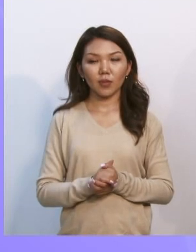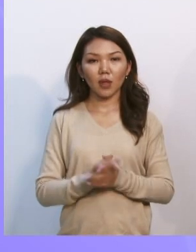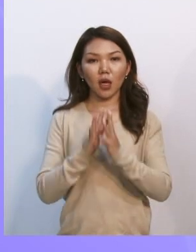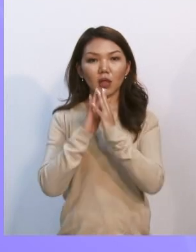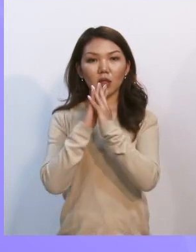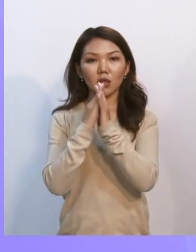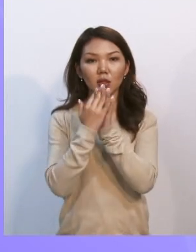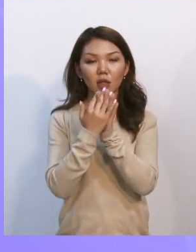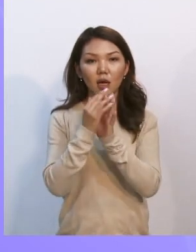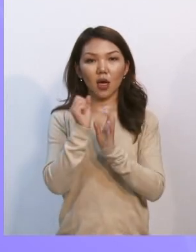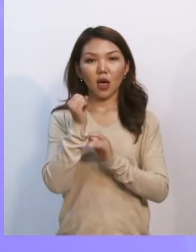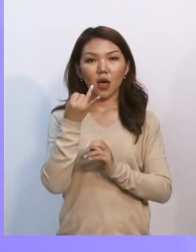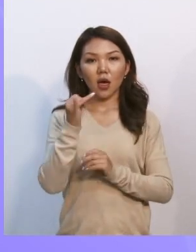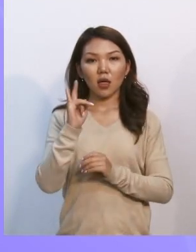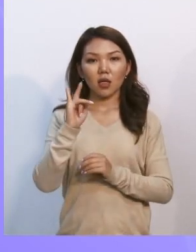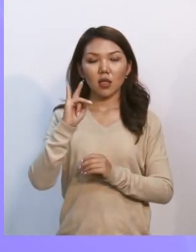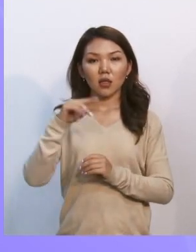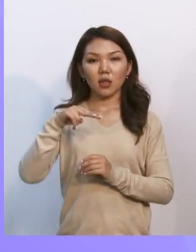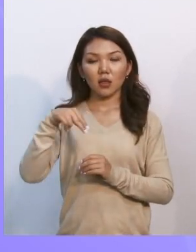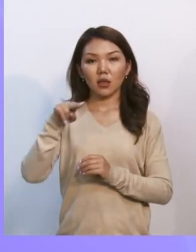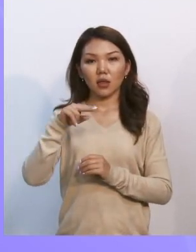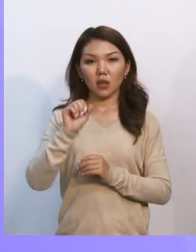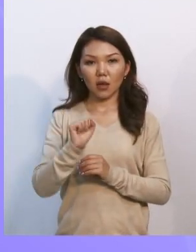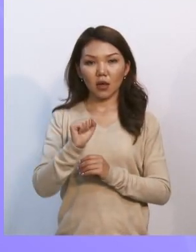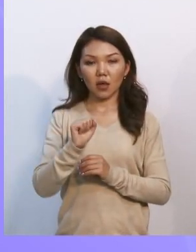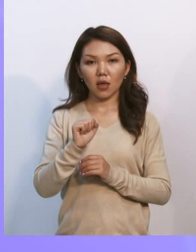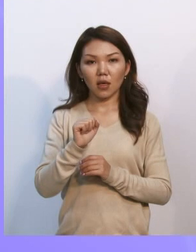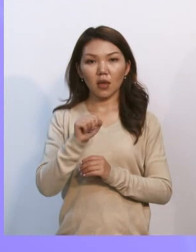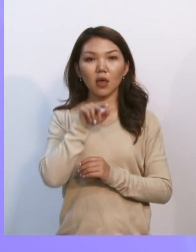Айылда эчкилер көп.